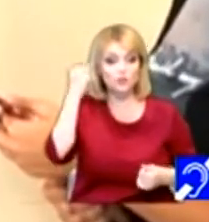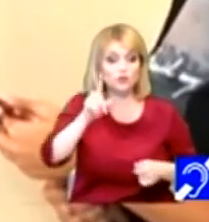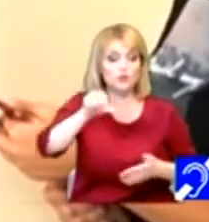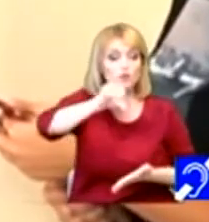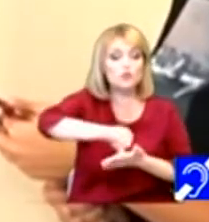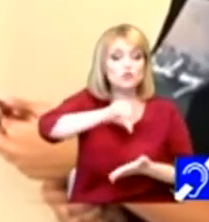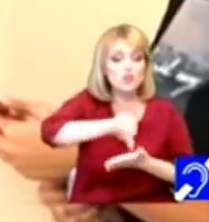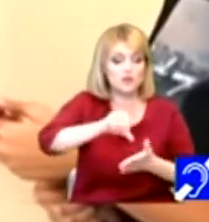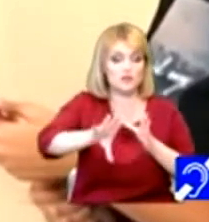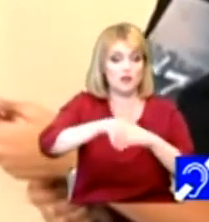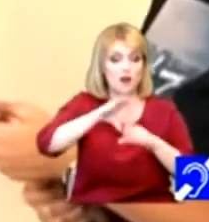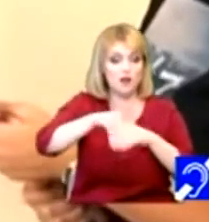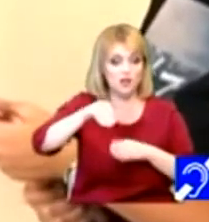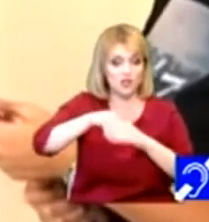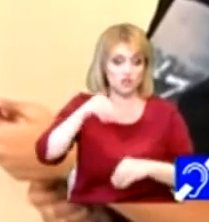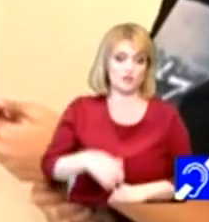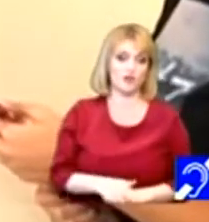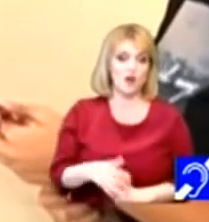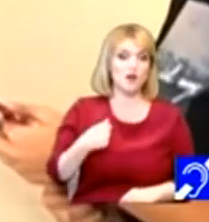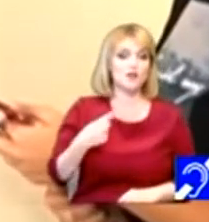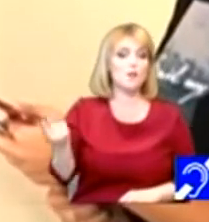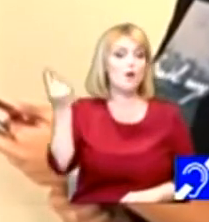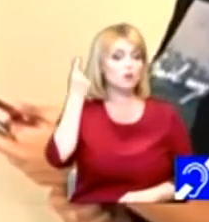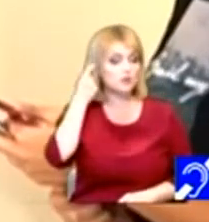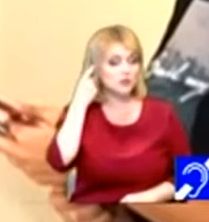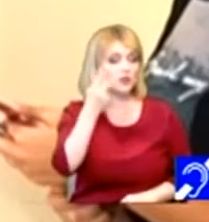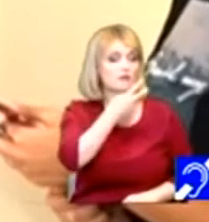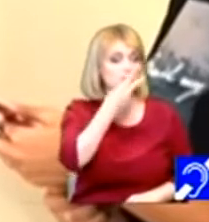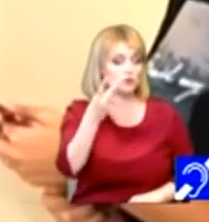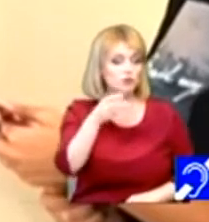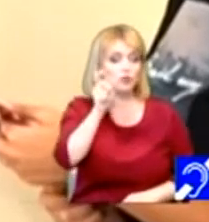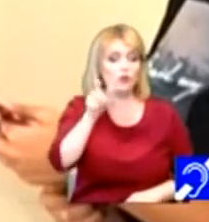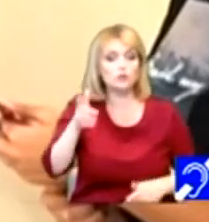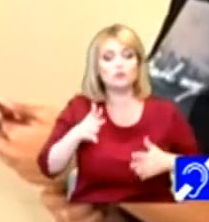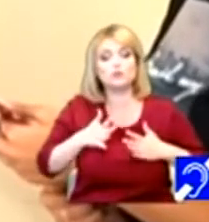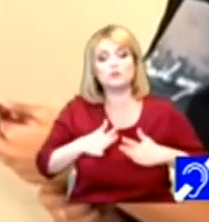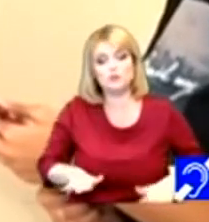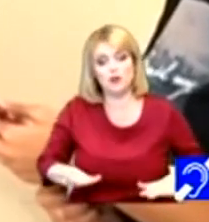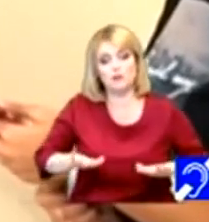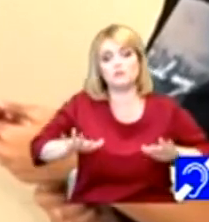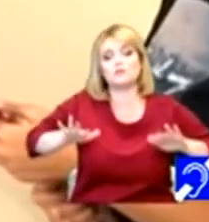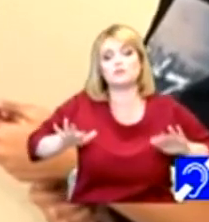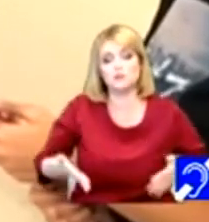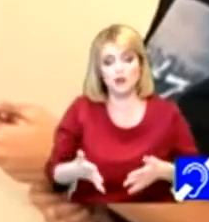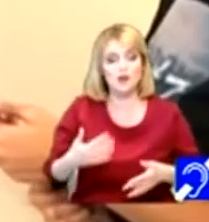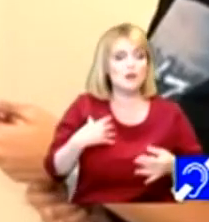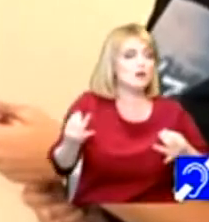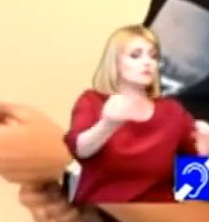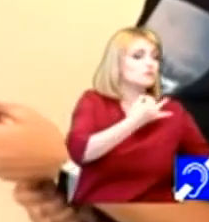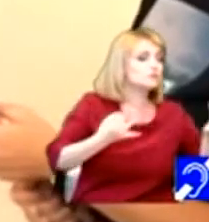alegeri. Am văzut și am auzit foarte multe voci disperate. Am discutat cu mai mulți